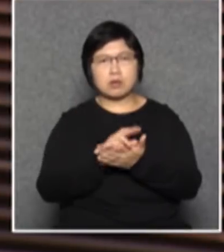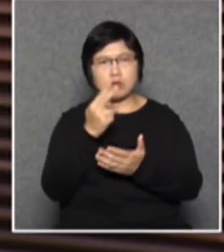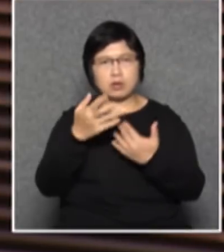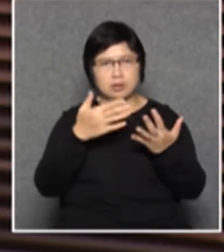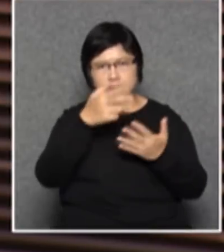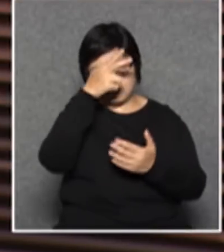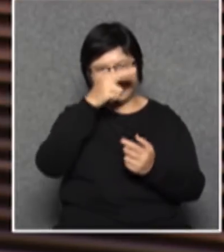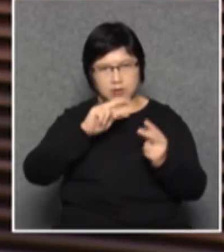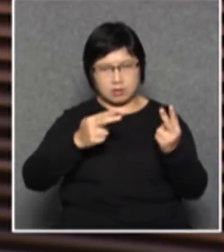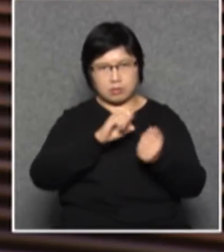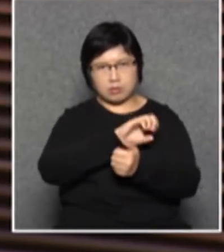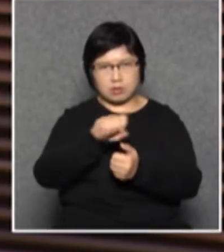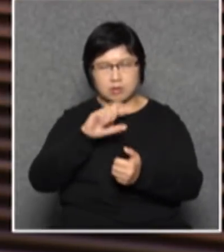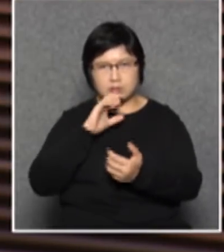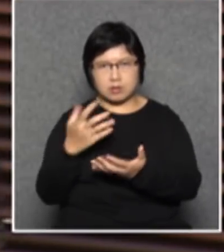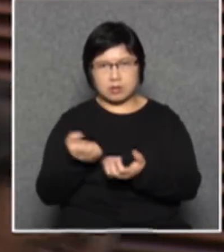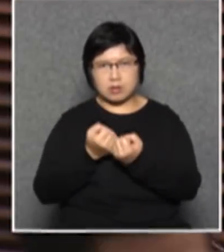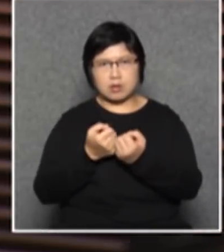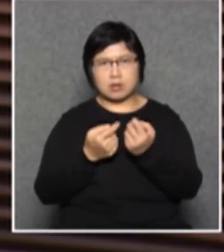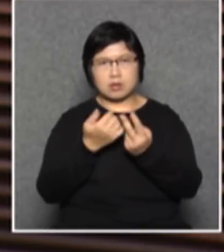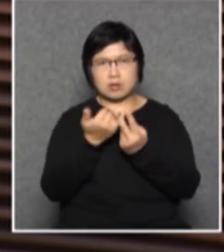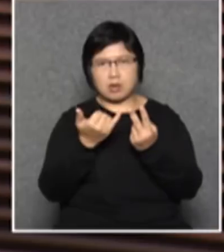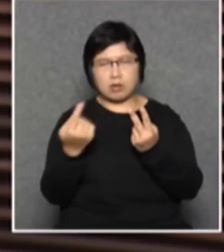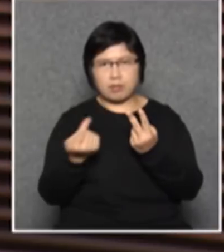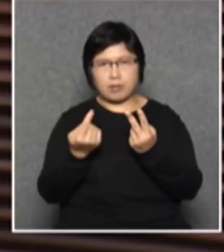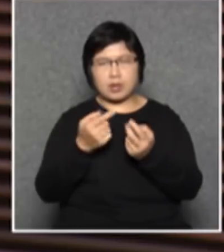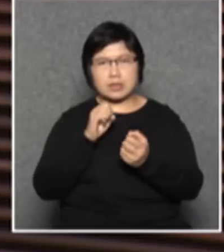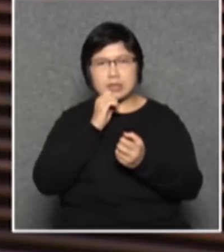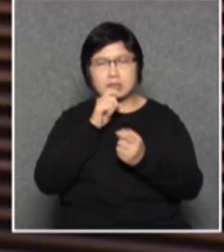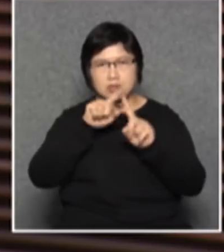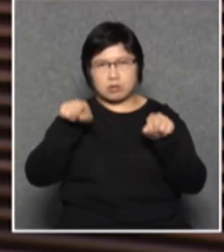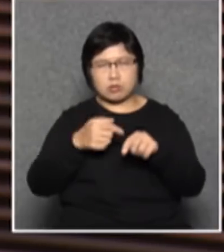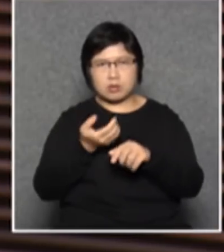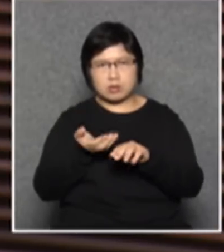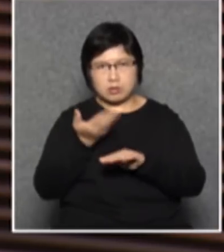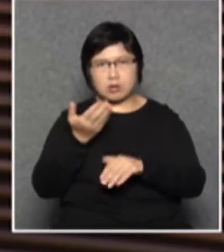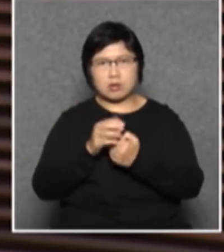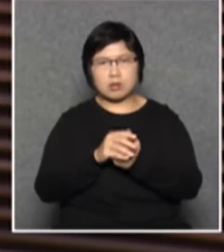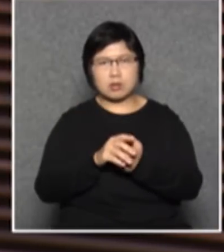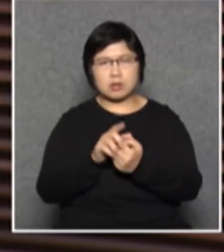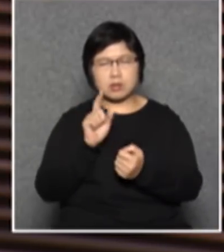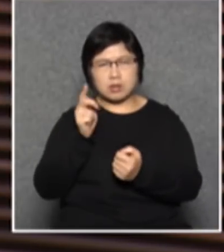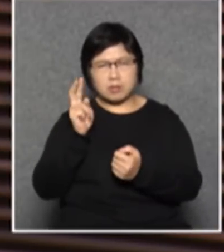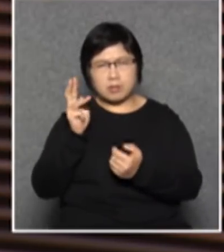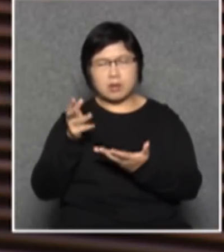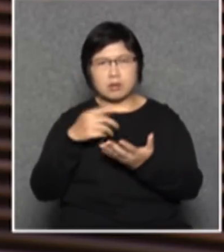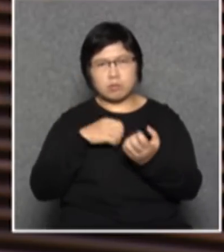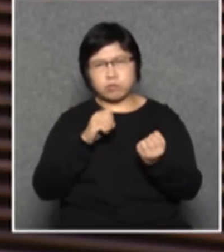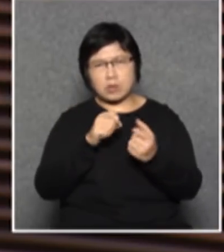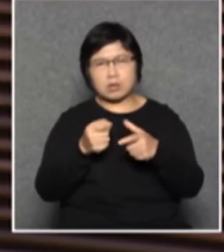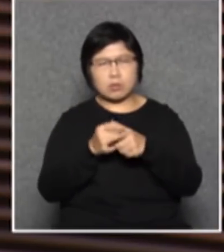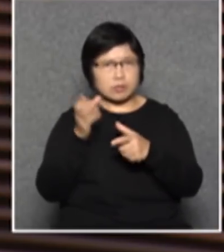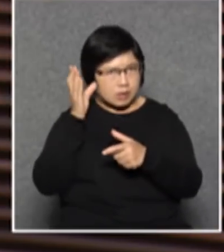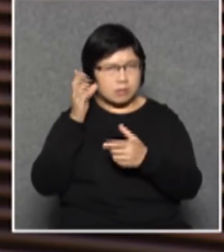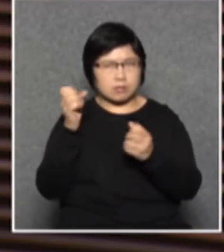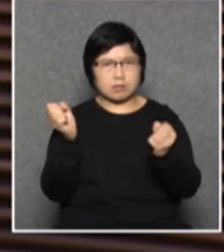詢收到超過26萬份意見書，幾百場的諮詢會、公聽會、不同